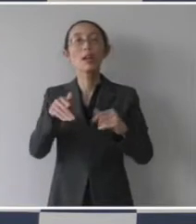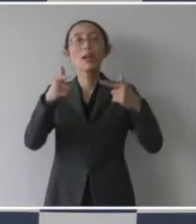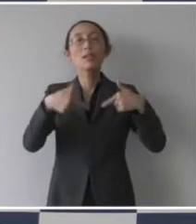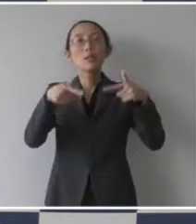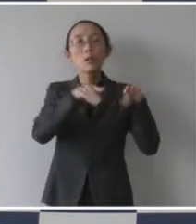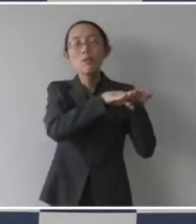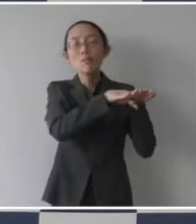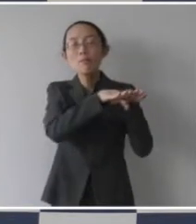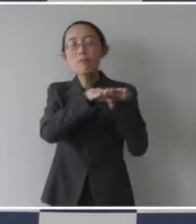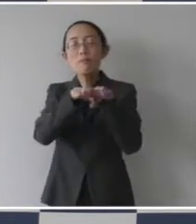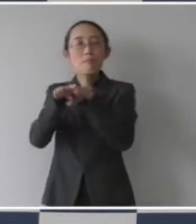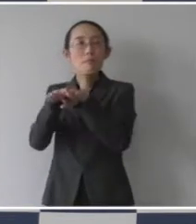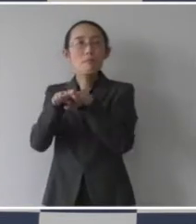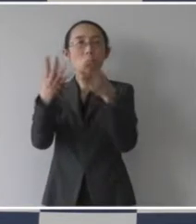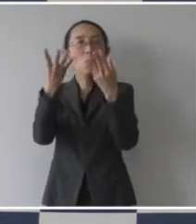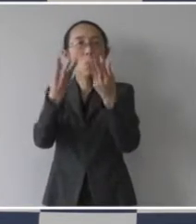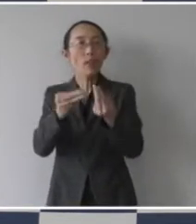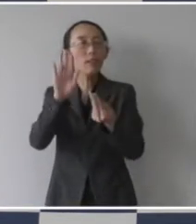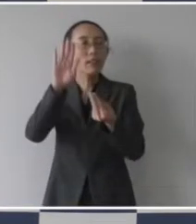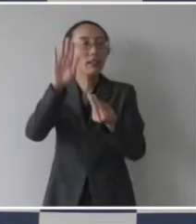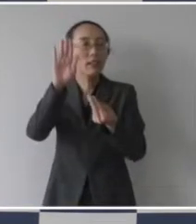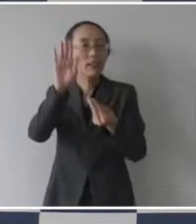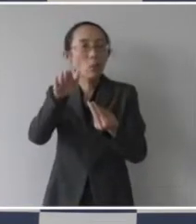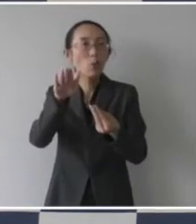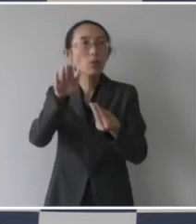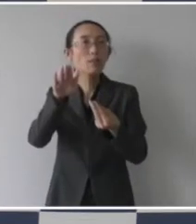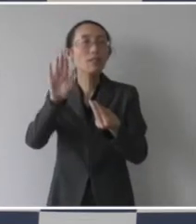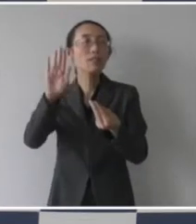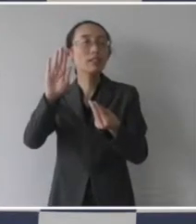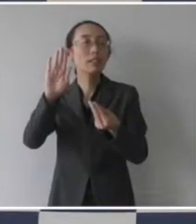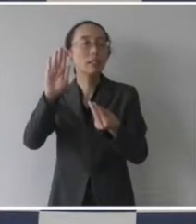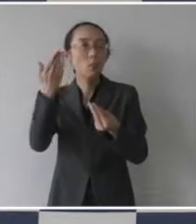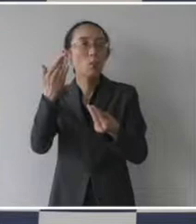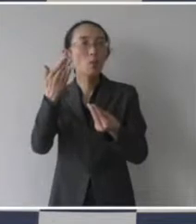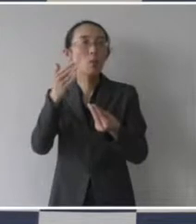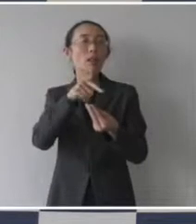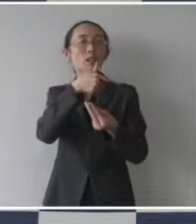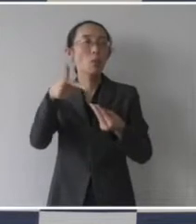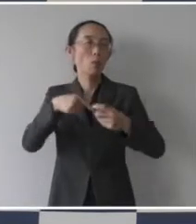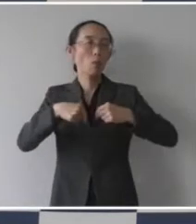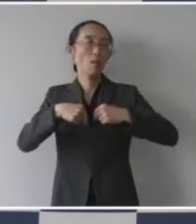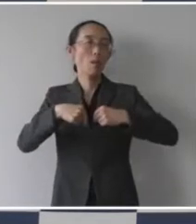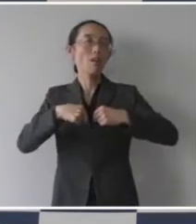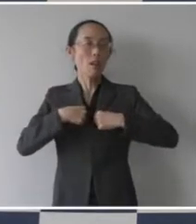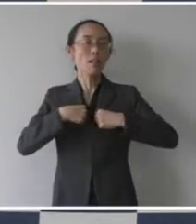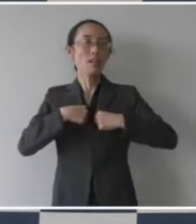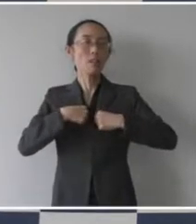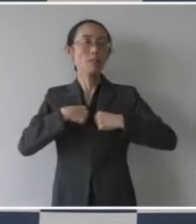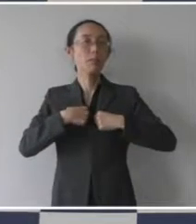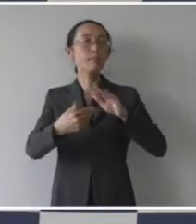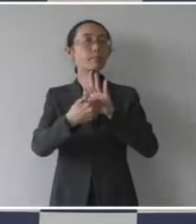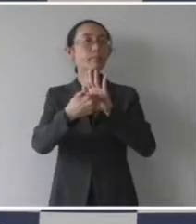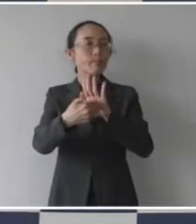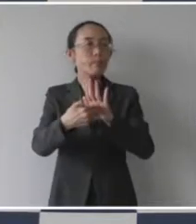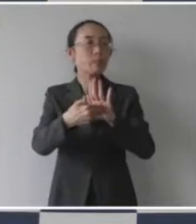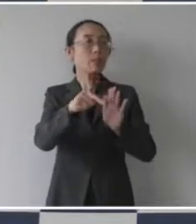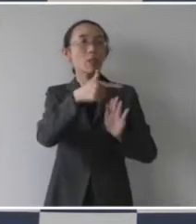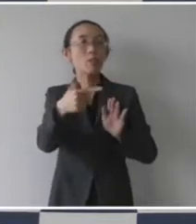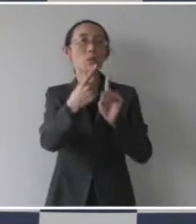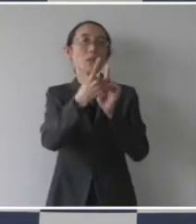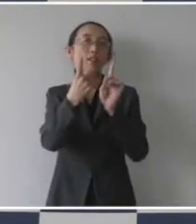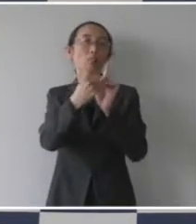が終わったということでありますが、まあ、ゴールデンウィーク中もですね、さまざま新型コロナウイルスの感染症対策